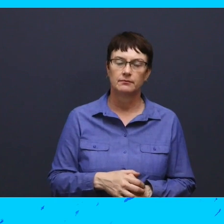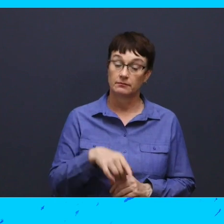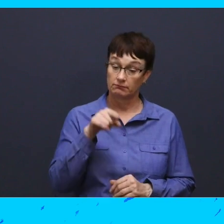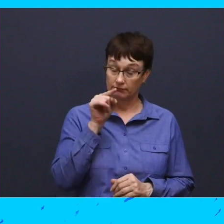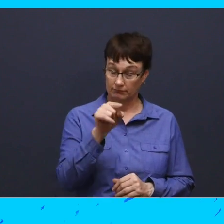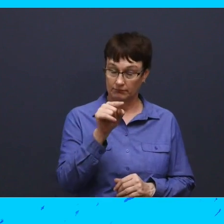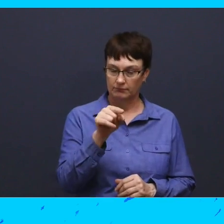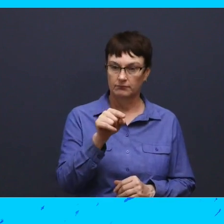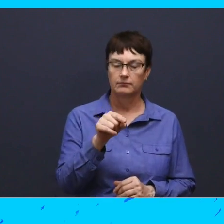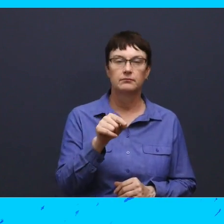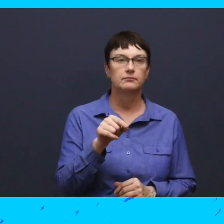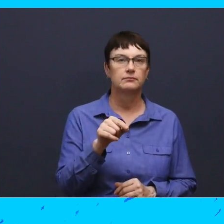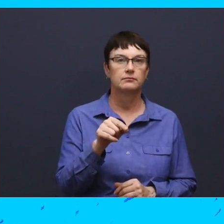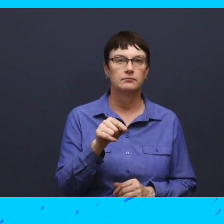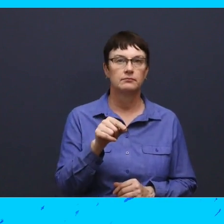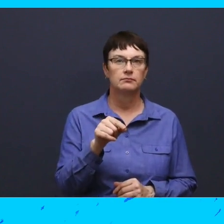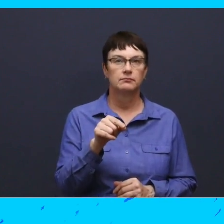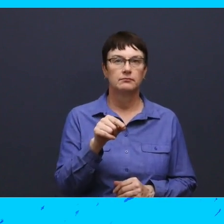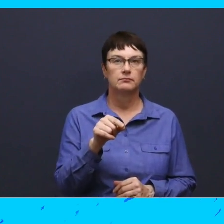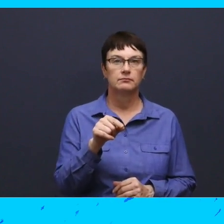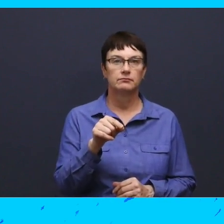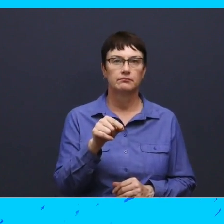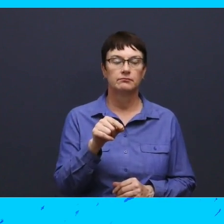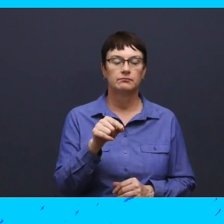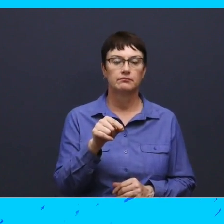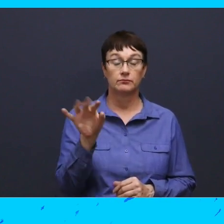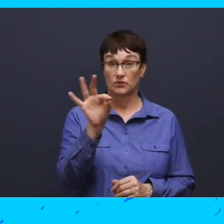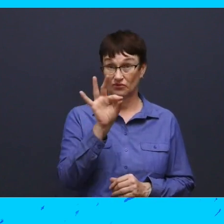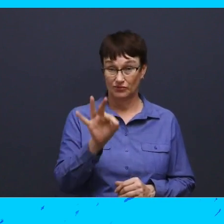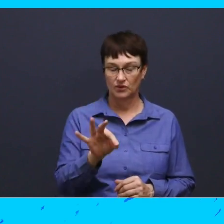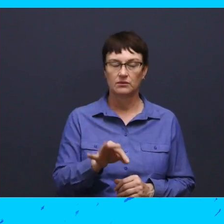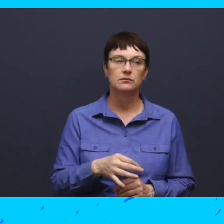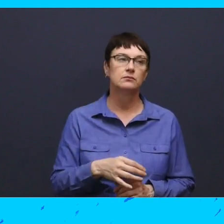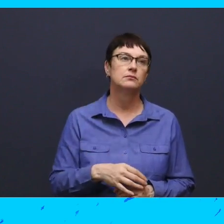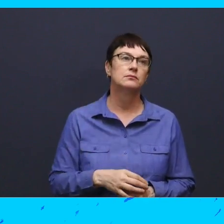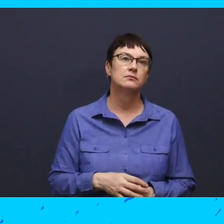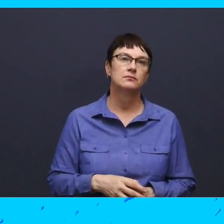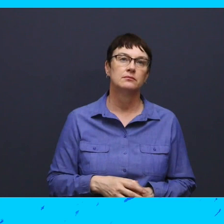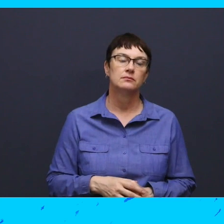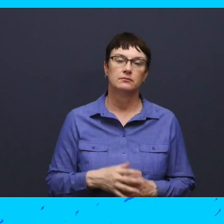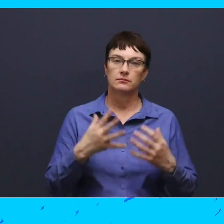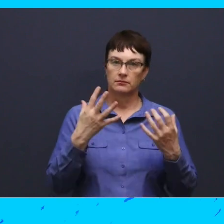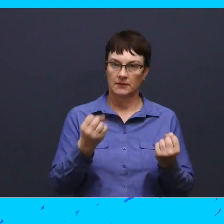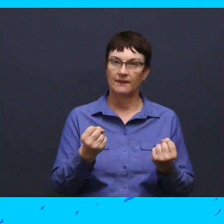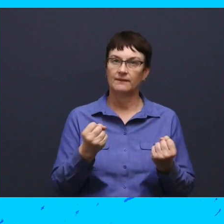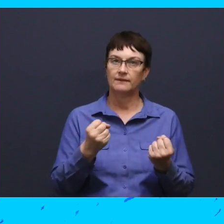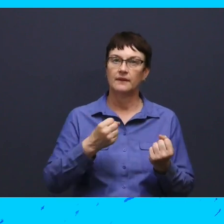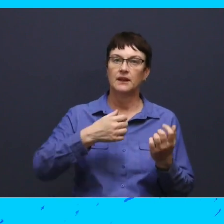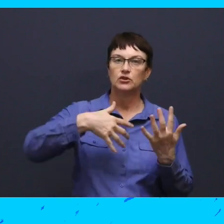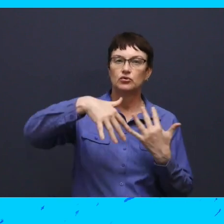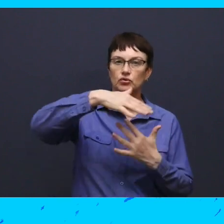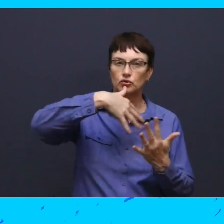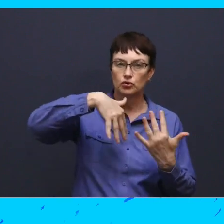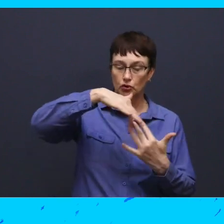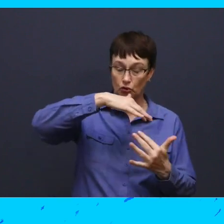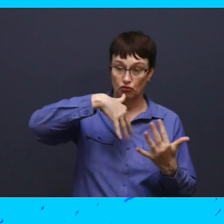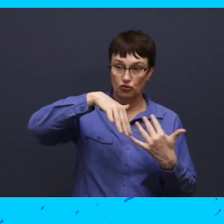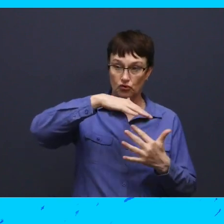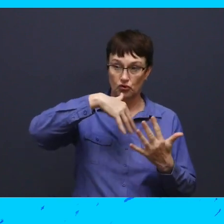Il y a un problème social légal, un écart social et